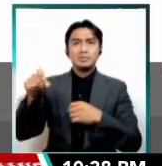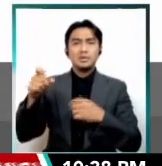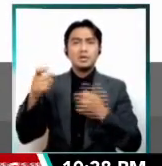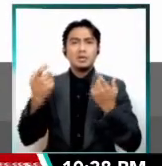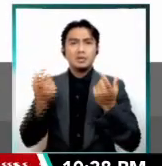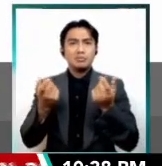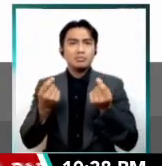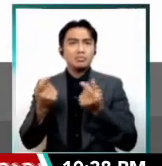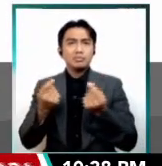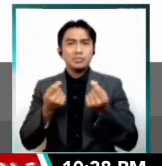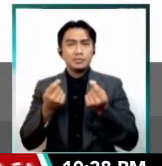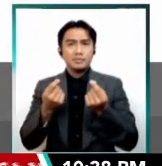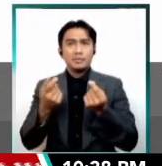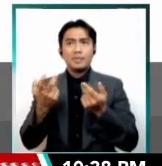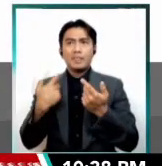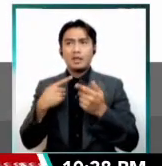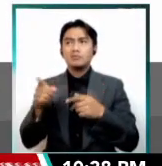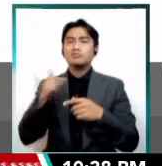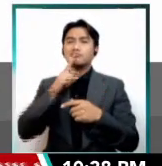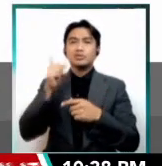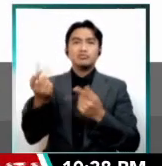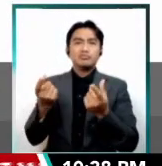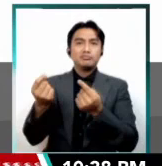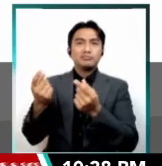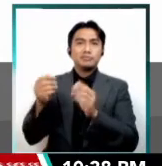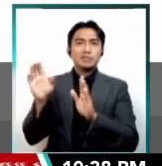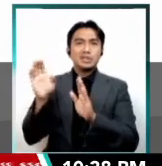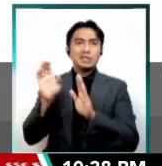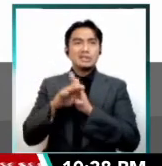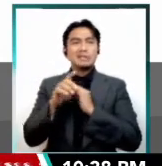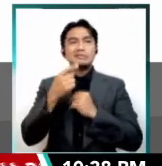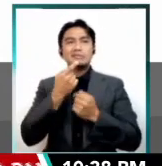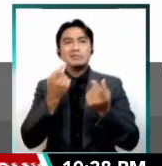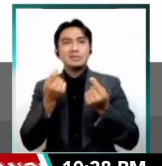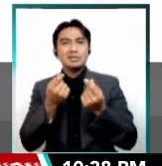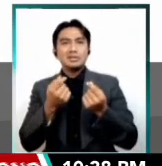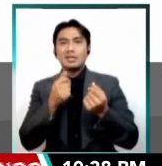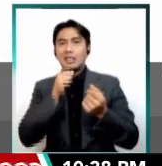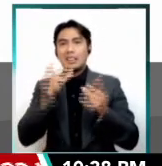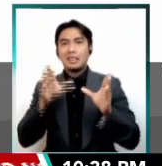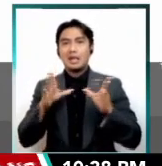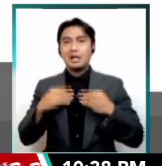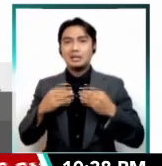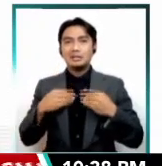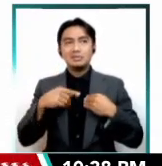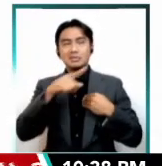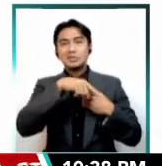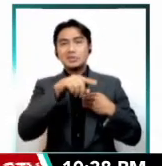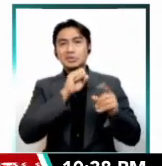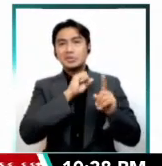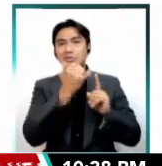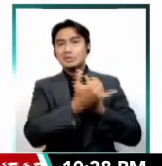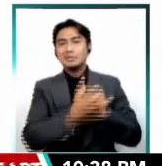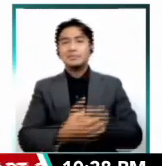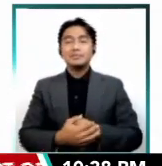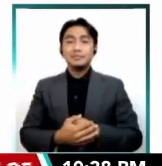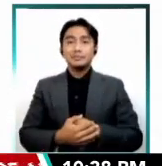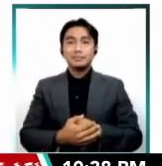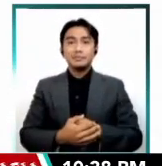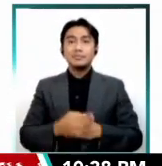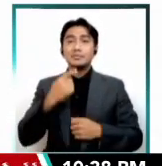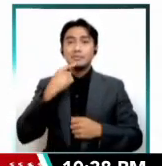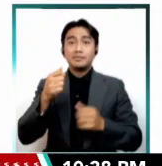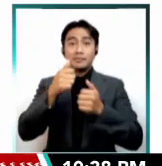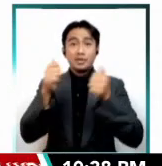turpitude ang krimen. Ibig sabihin, immoral ito o hindi katanggap-tanggap sa lipunan. Sa ilalim ng Omnibus Election